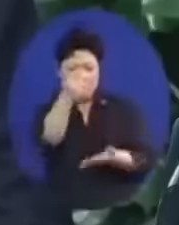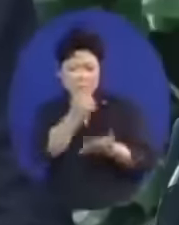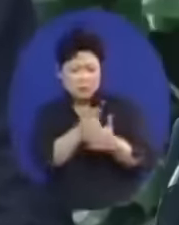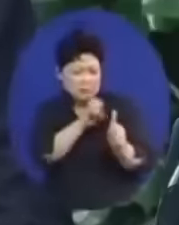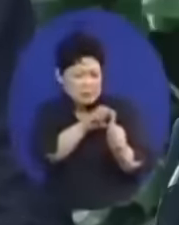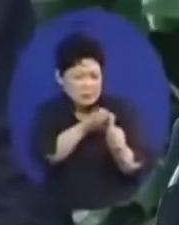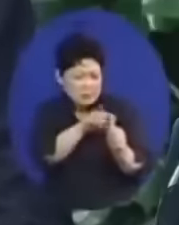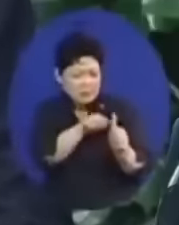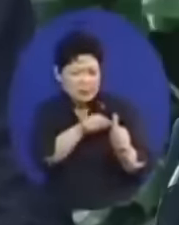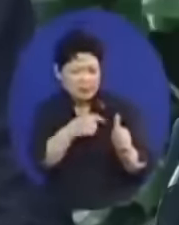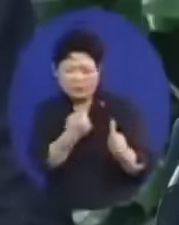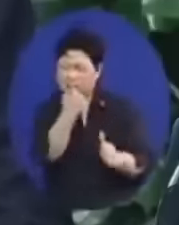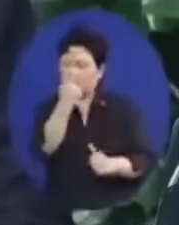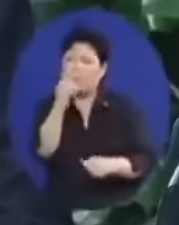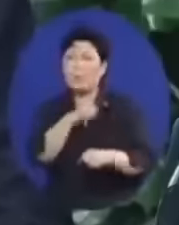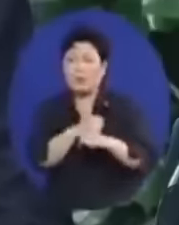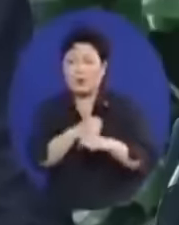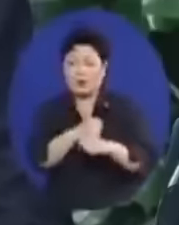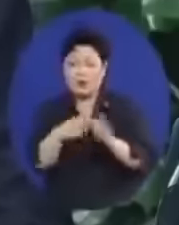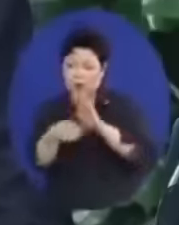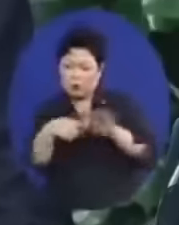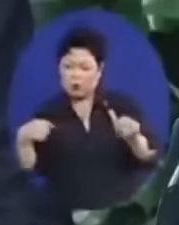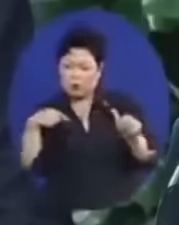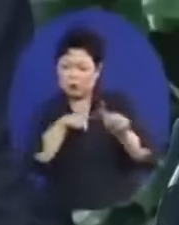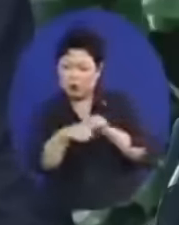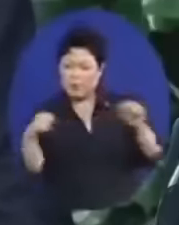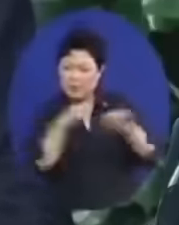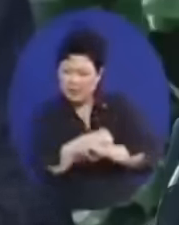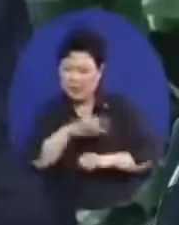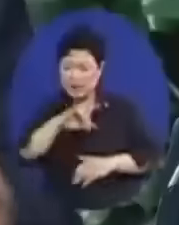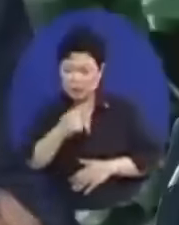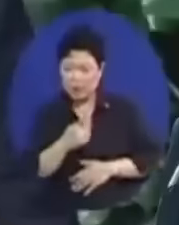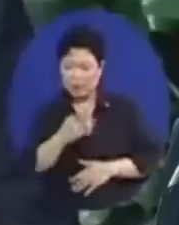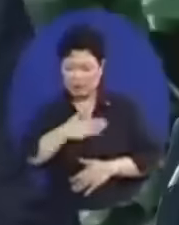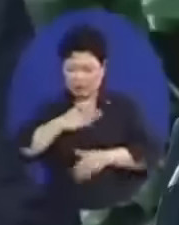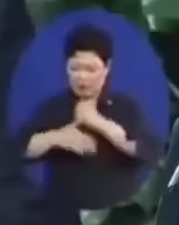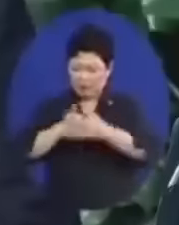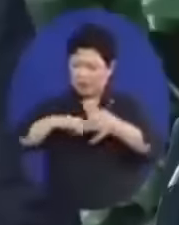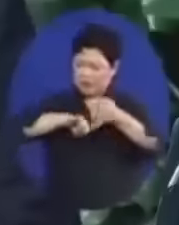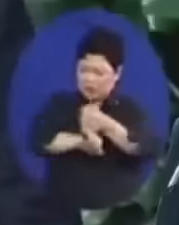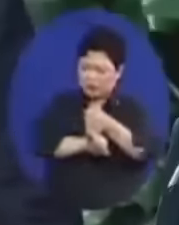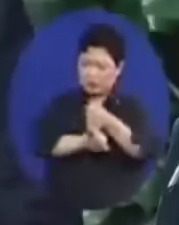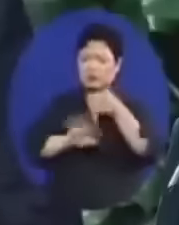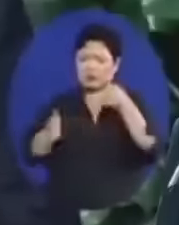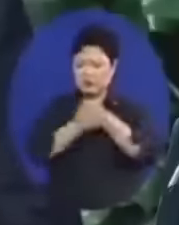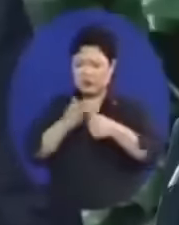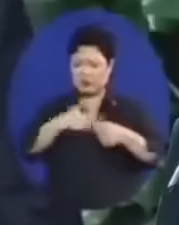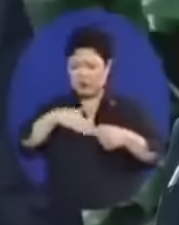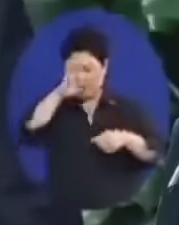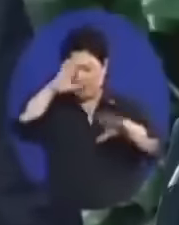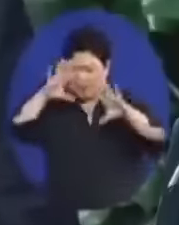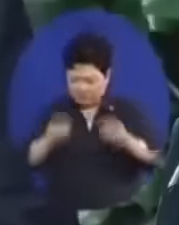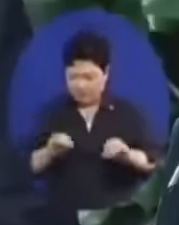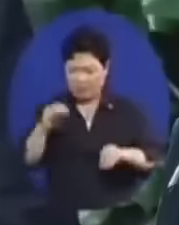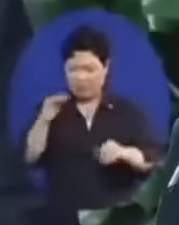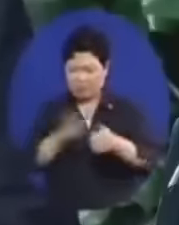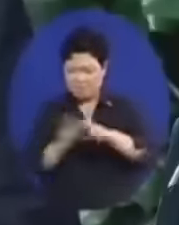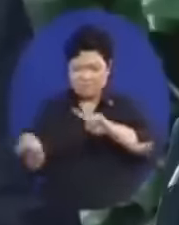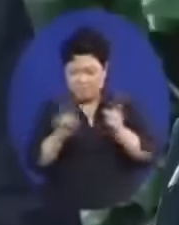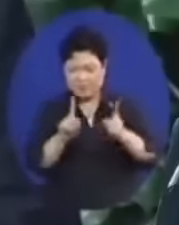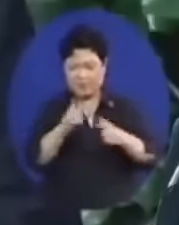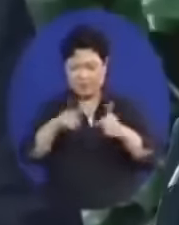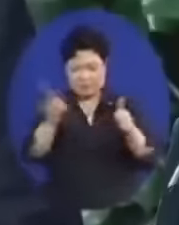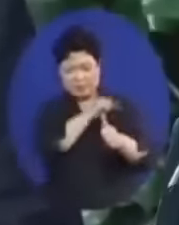와서 나를 도적질하고 죽이고 멸망시키라고 해도 나는 하나님의 약속에 의해서 나은 사람이다. 제가